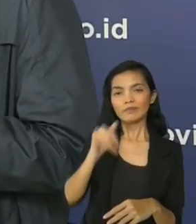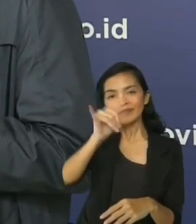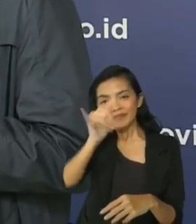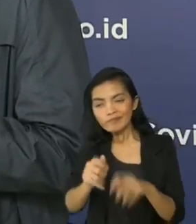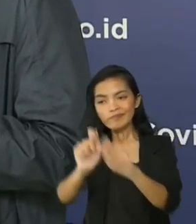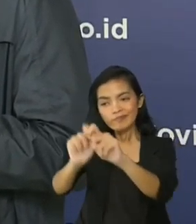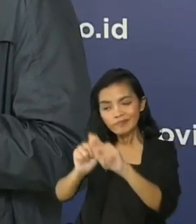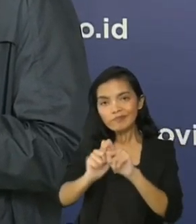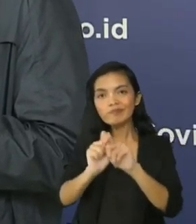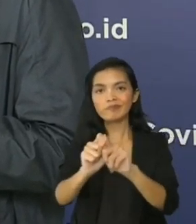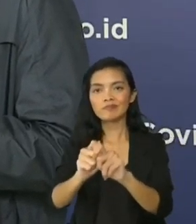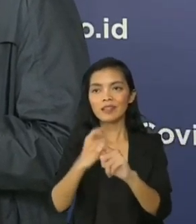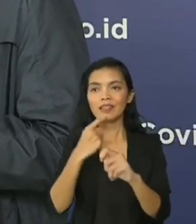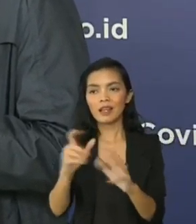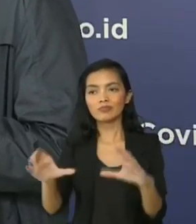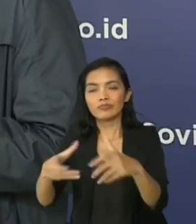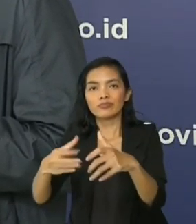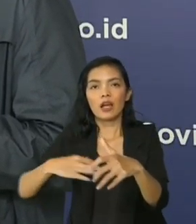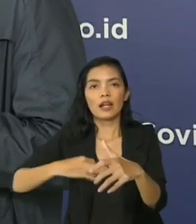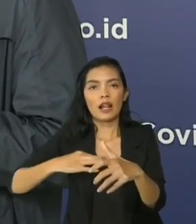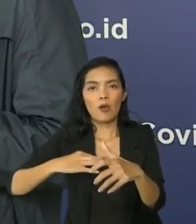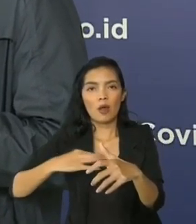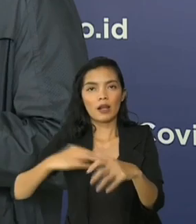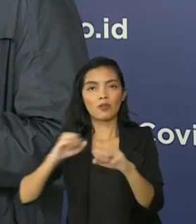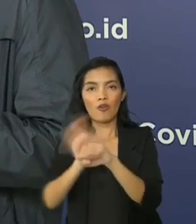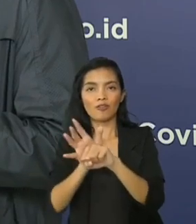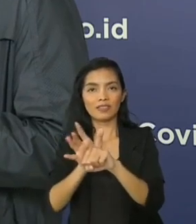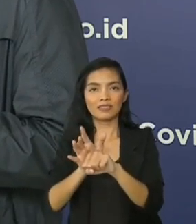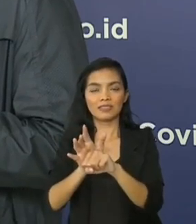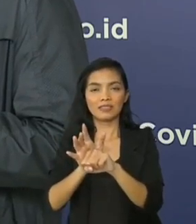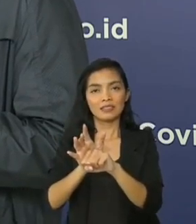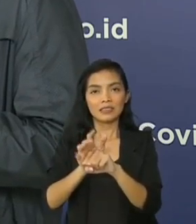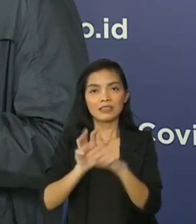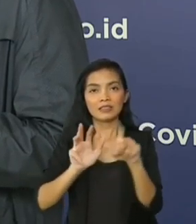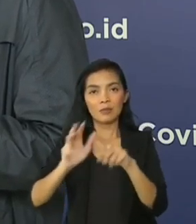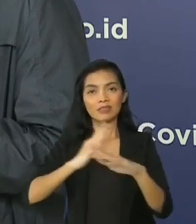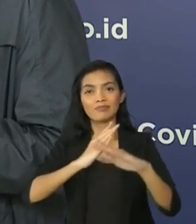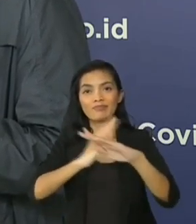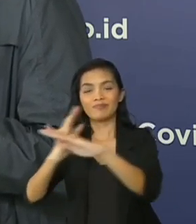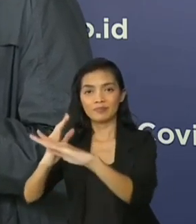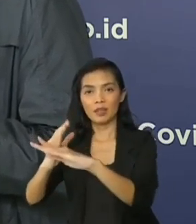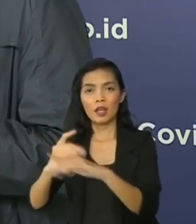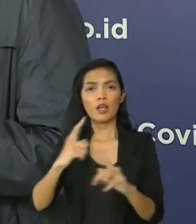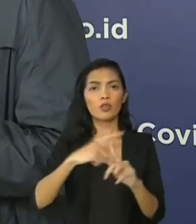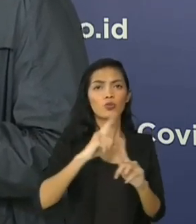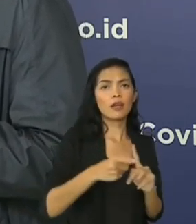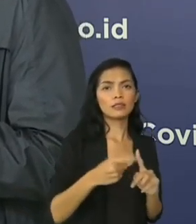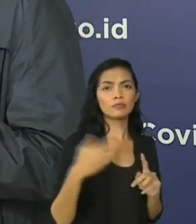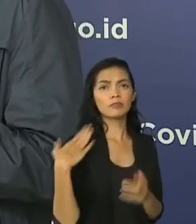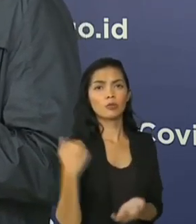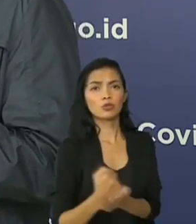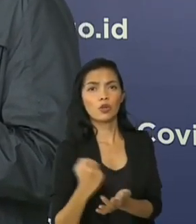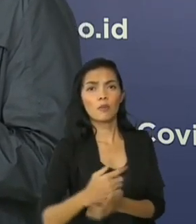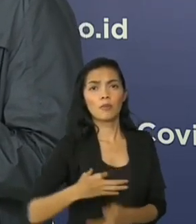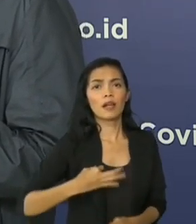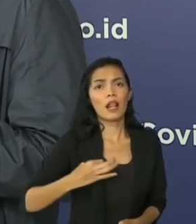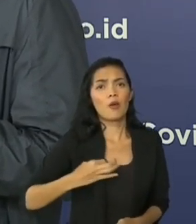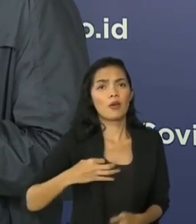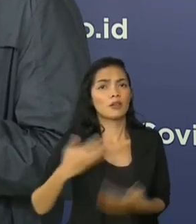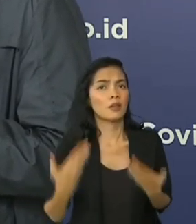pelaksanaan pembentukan relawan kemudian di dalam salah satu tugas relawan adalah membentuk